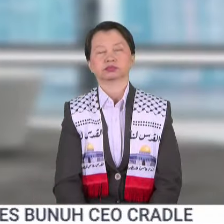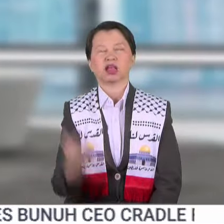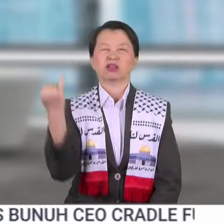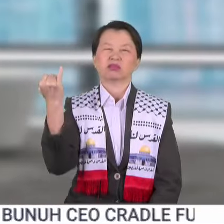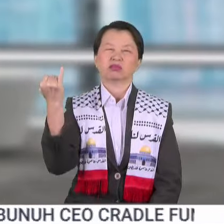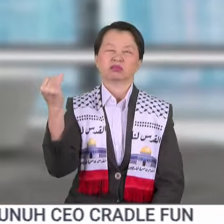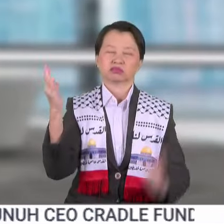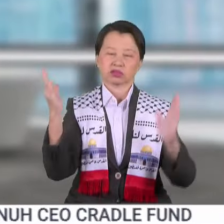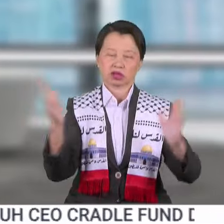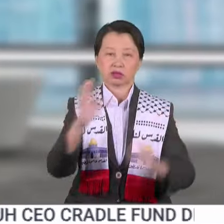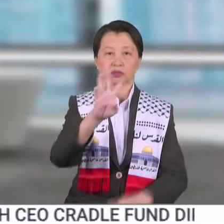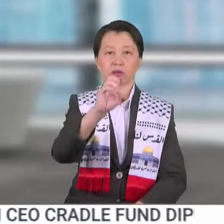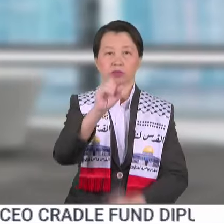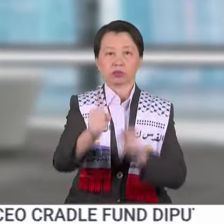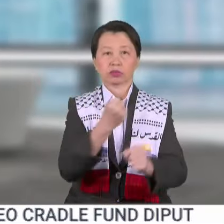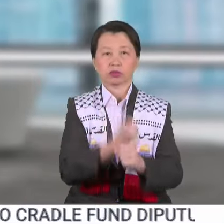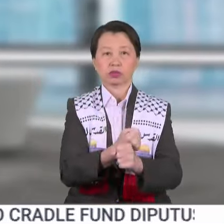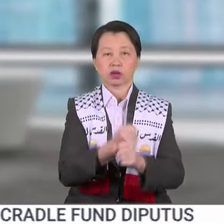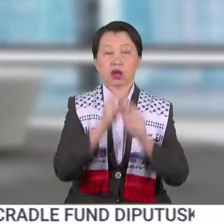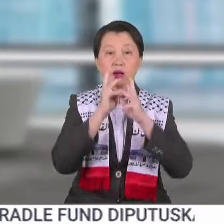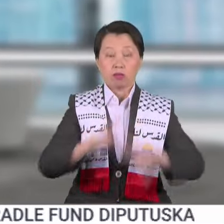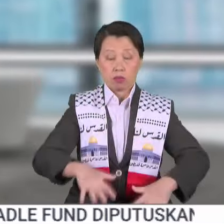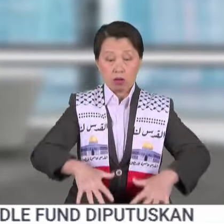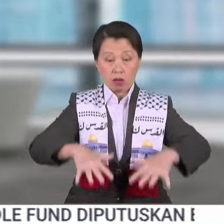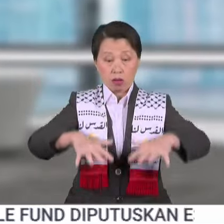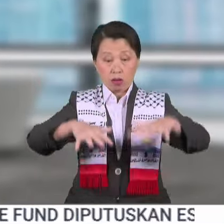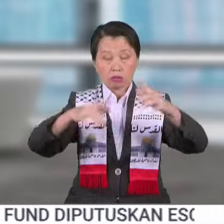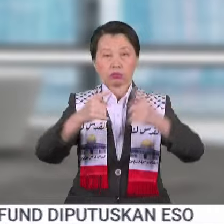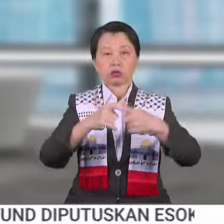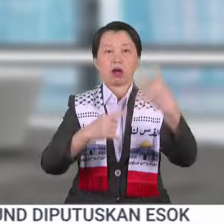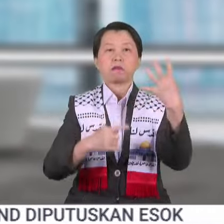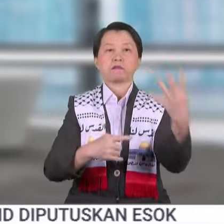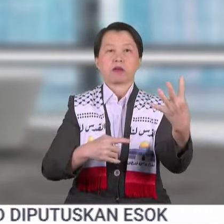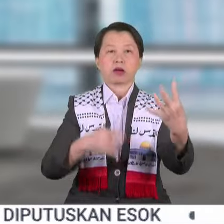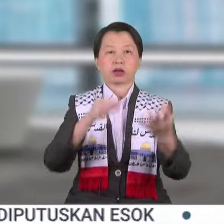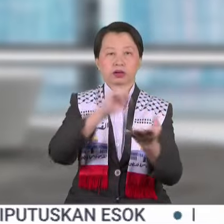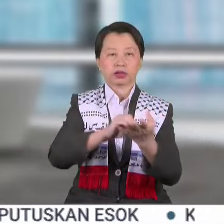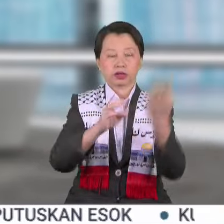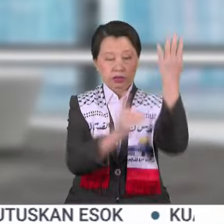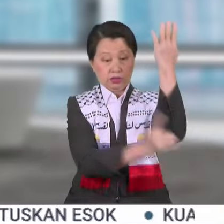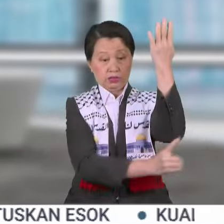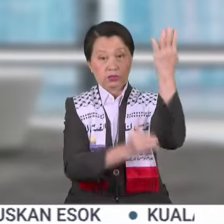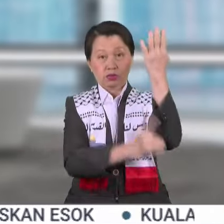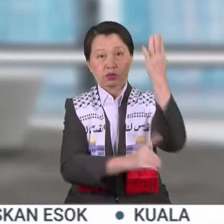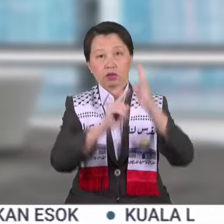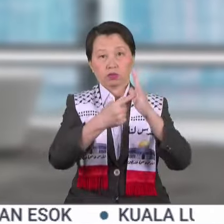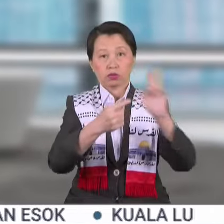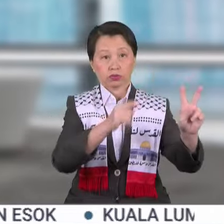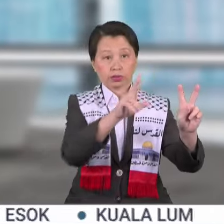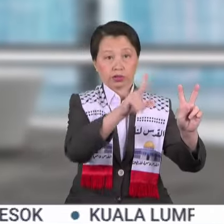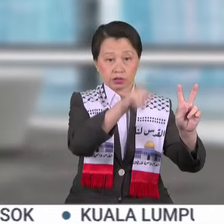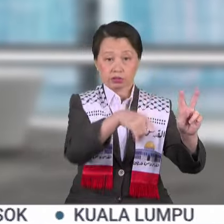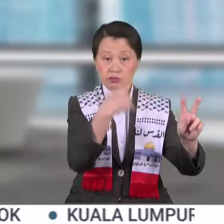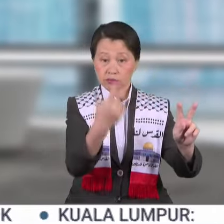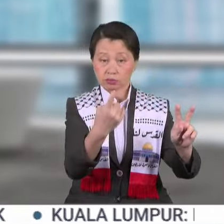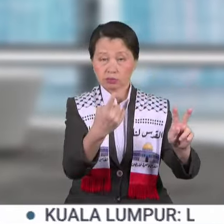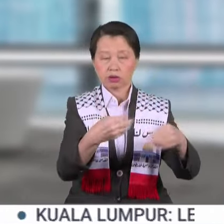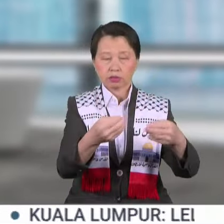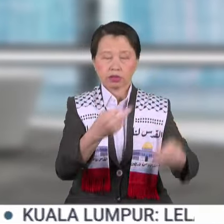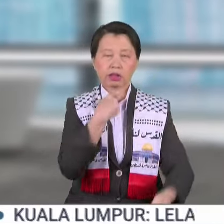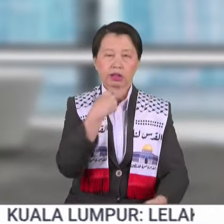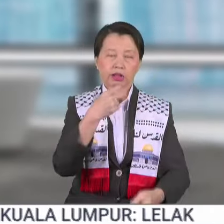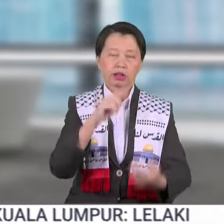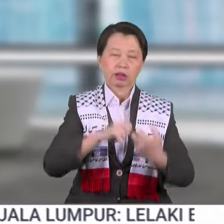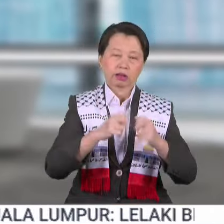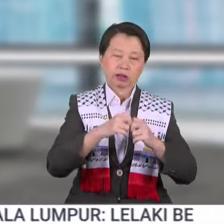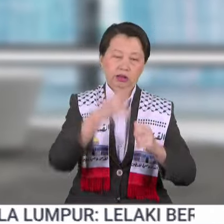Terburuk dalam tempoh 40 tahun, banjir gelombang keempat di hulu Dungun Terengganu yang bermula 23 Januari lalu memberi kesan